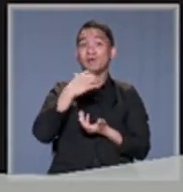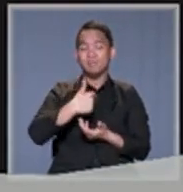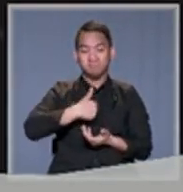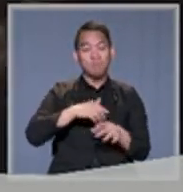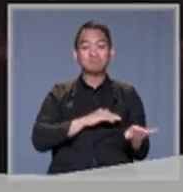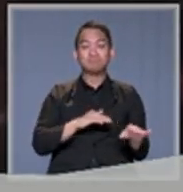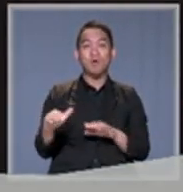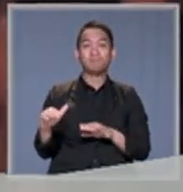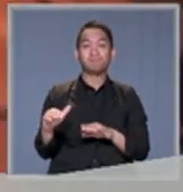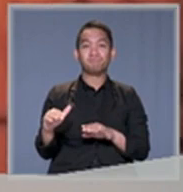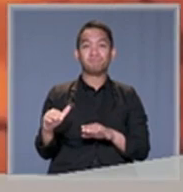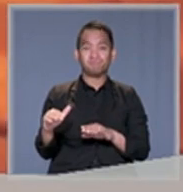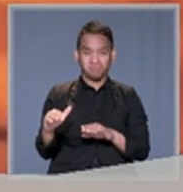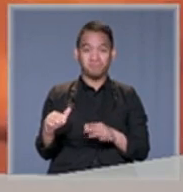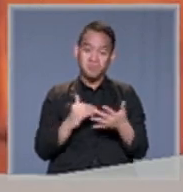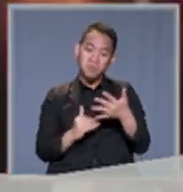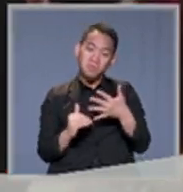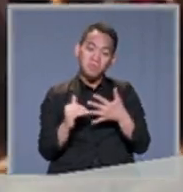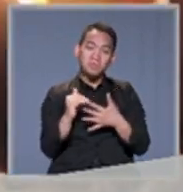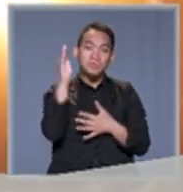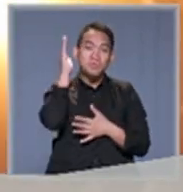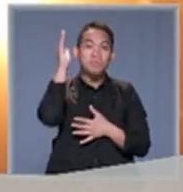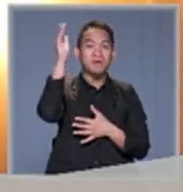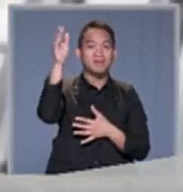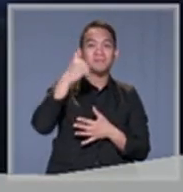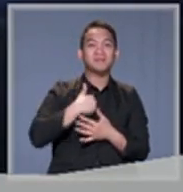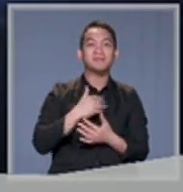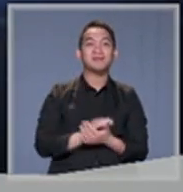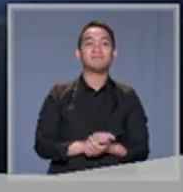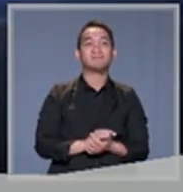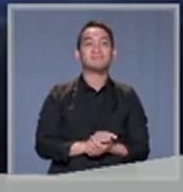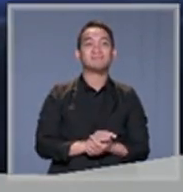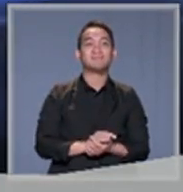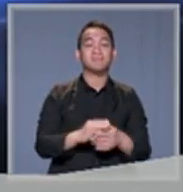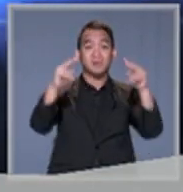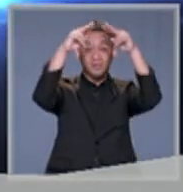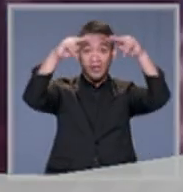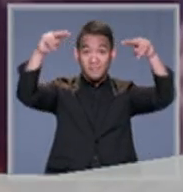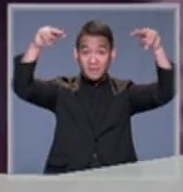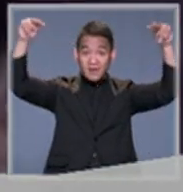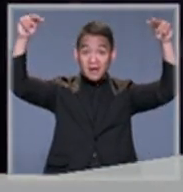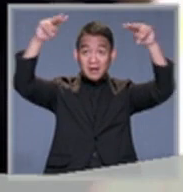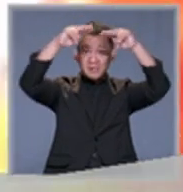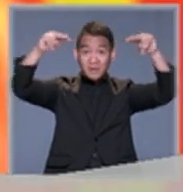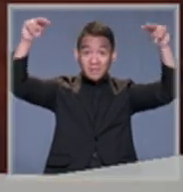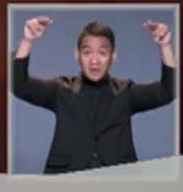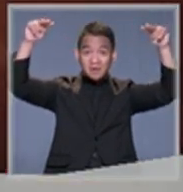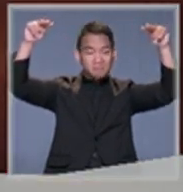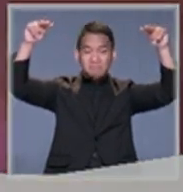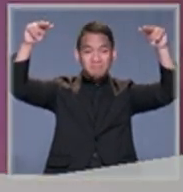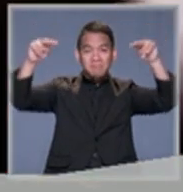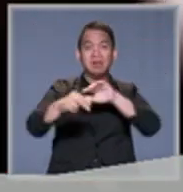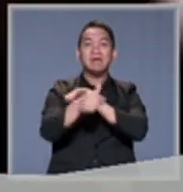นะครับในการก้าวสู่นครไร้สายหรือสมาร์ทเมโทรนำระบบสายไฟฟ้าลงใต้ดินให้แล้วเสร็จภายใน5ปีหลังจ